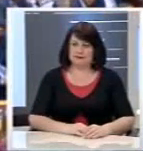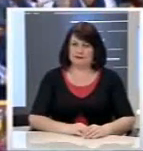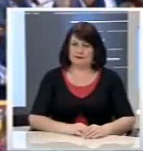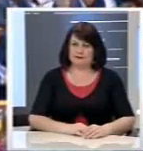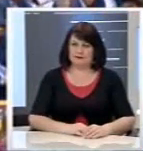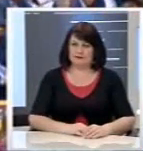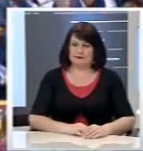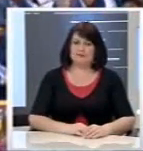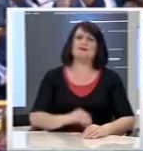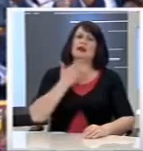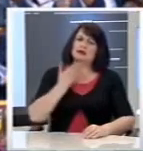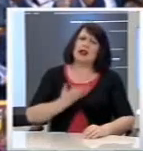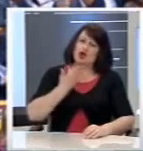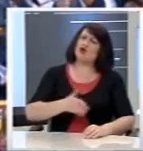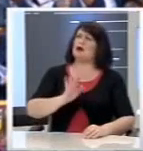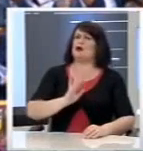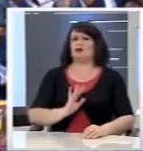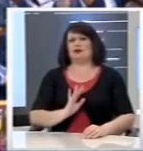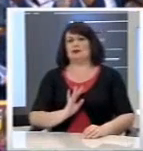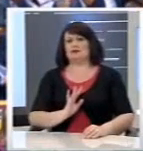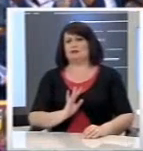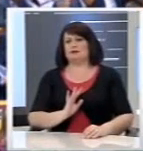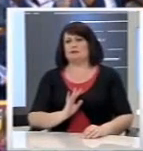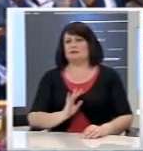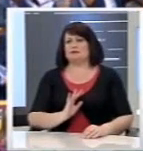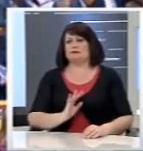Και κλείνω, κυρίες και κύριοι συνάδελφοι.